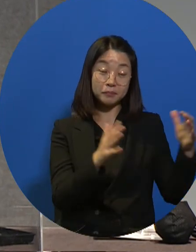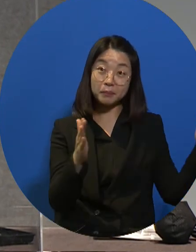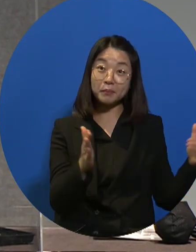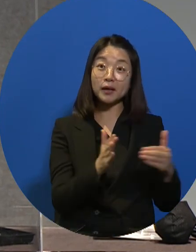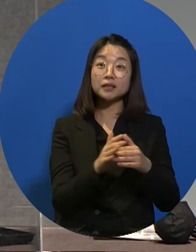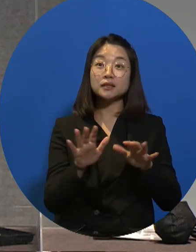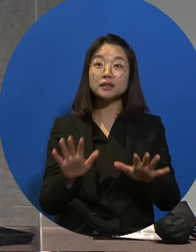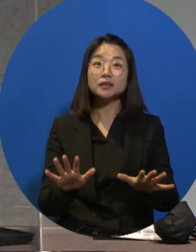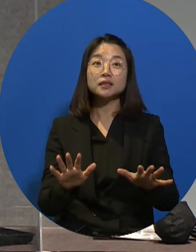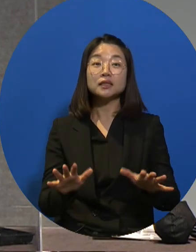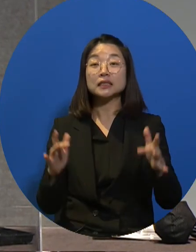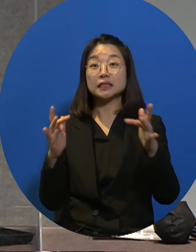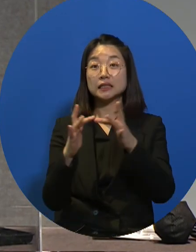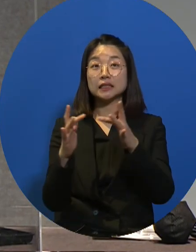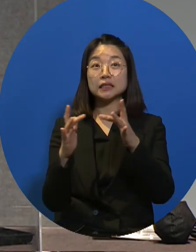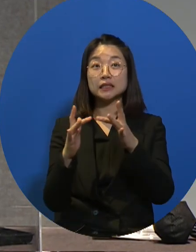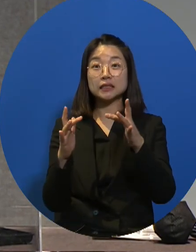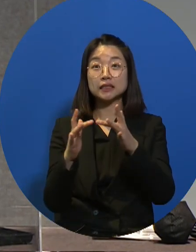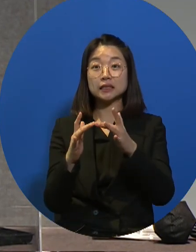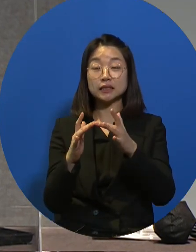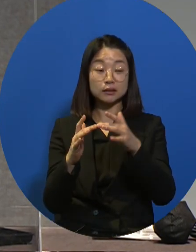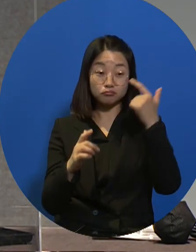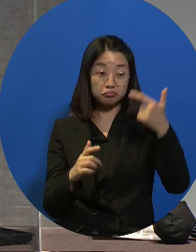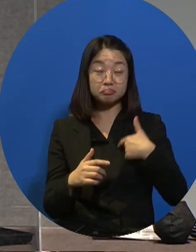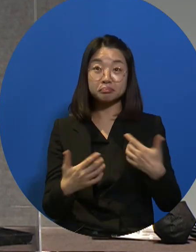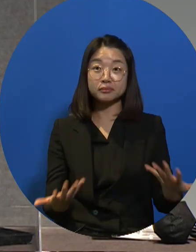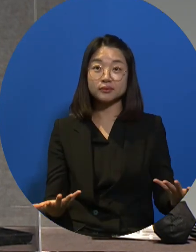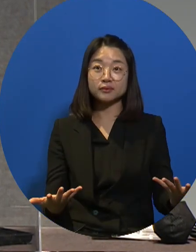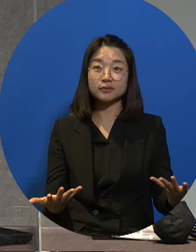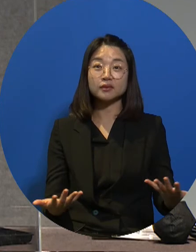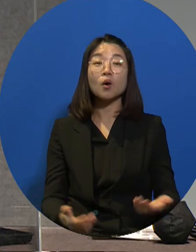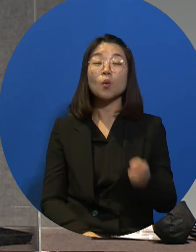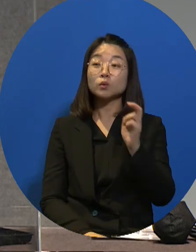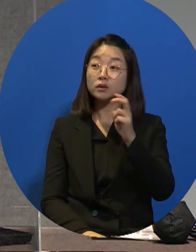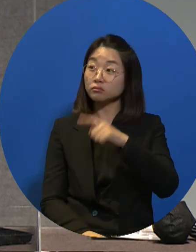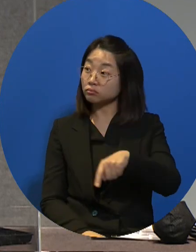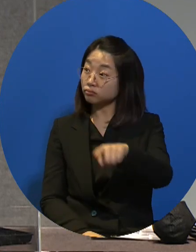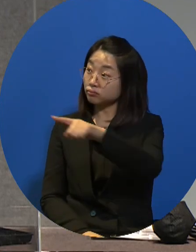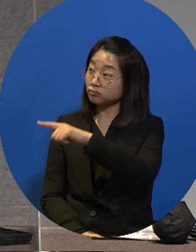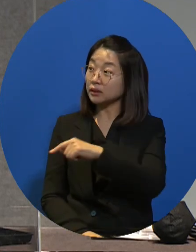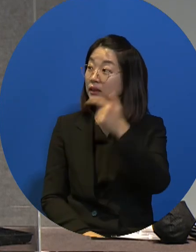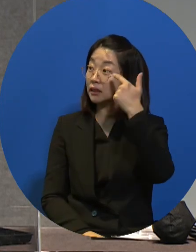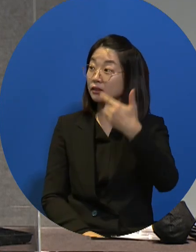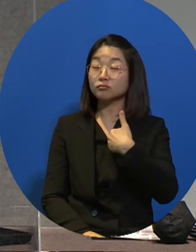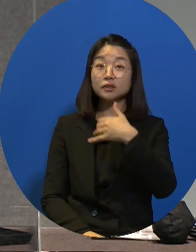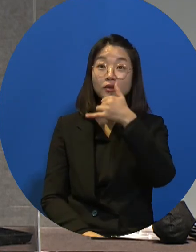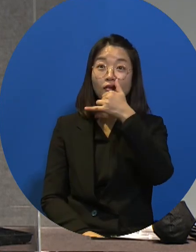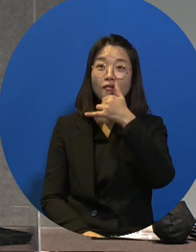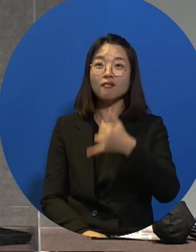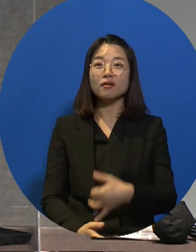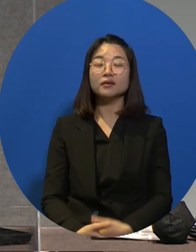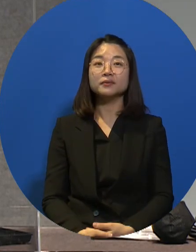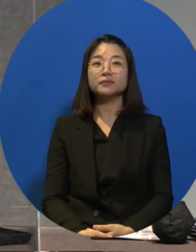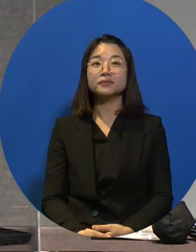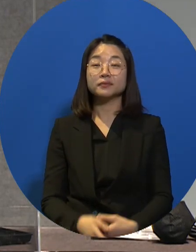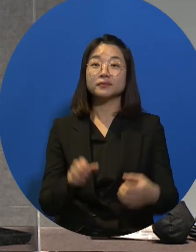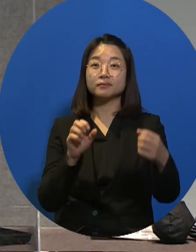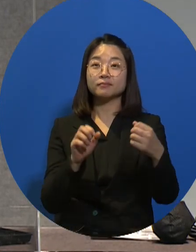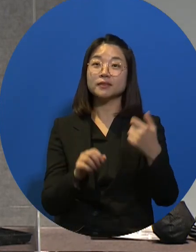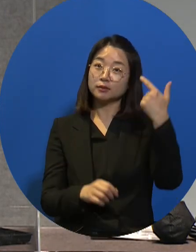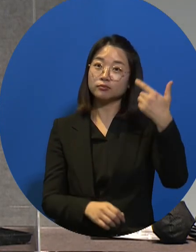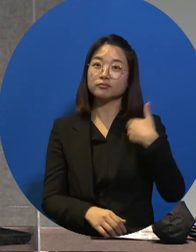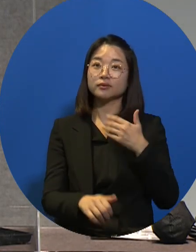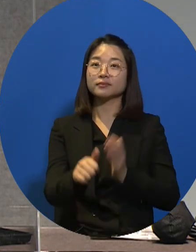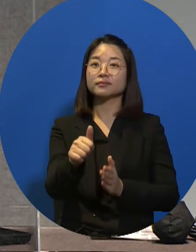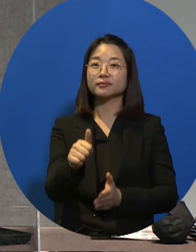저희가 지금 온라인에 질문은 없다고 합니다. 혹시 플로어에서 질문 있으시면 네, 얘기해 주시면 좋을